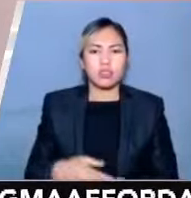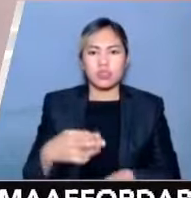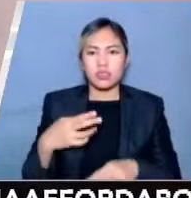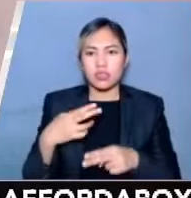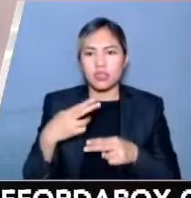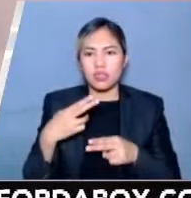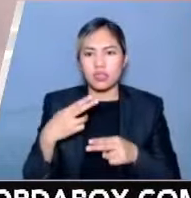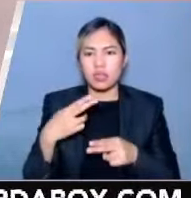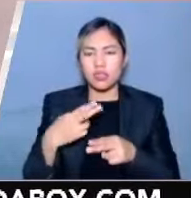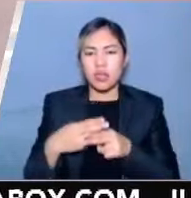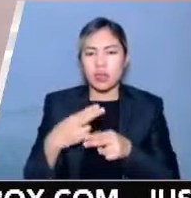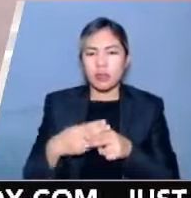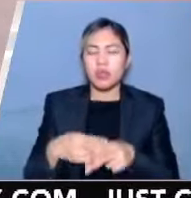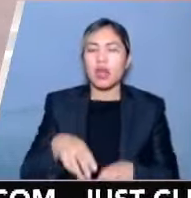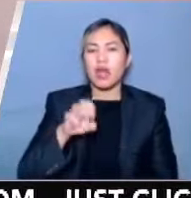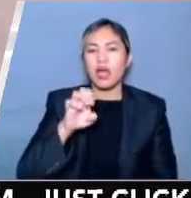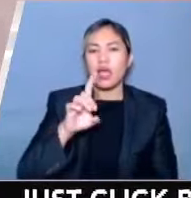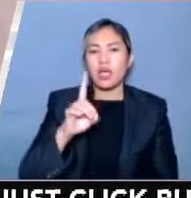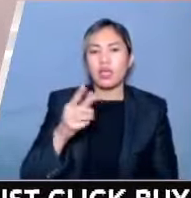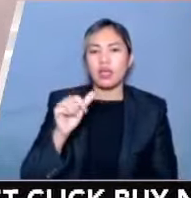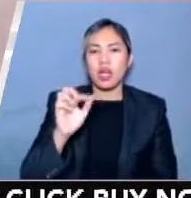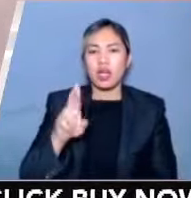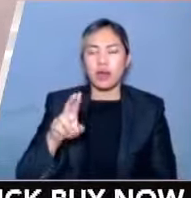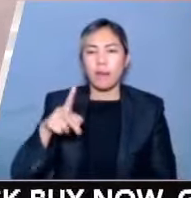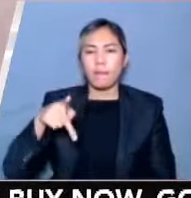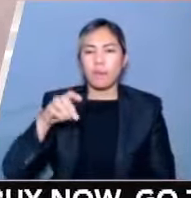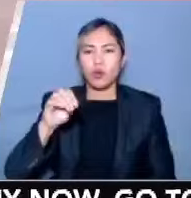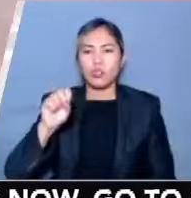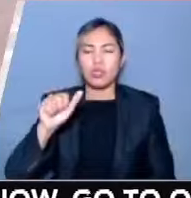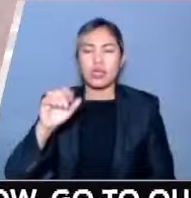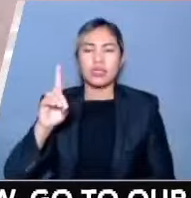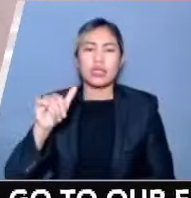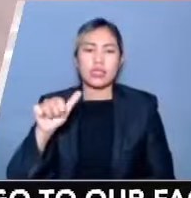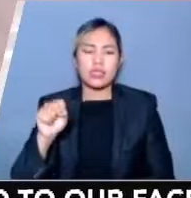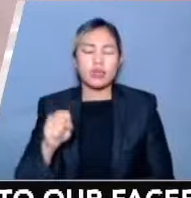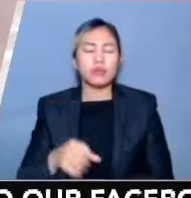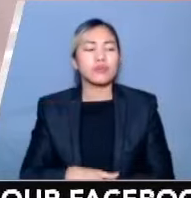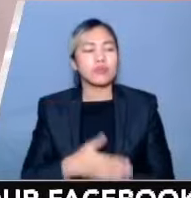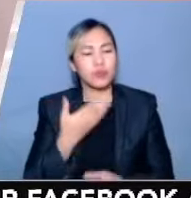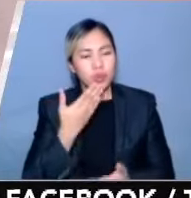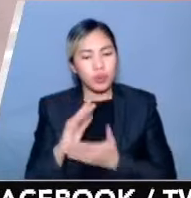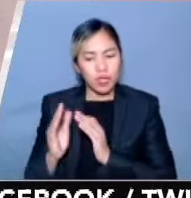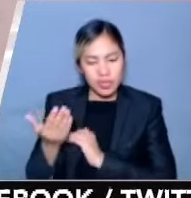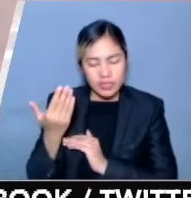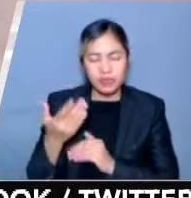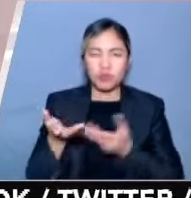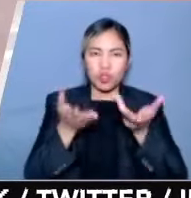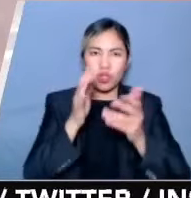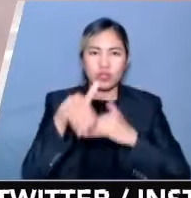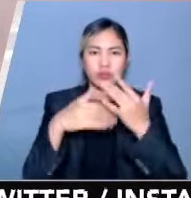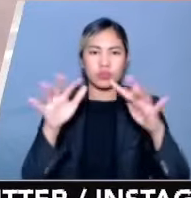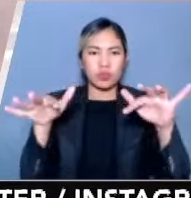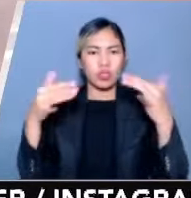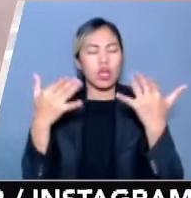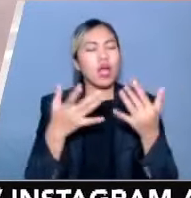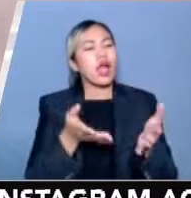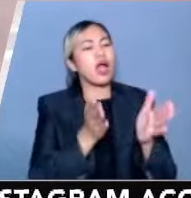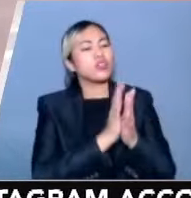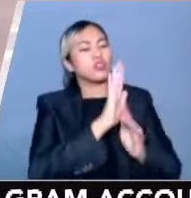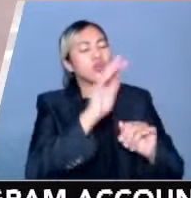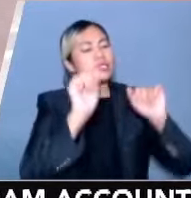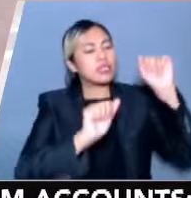nanonood at nakikinig sa inyo. Opo, sa inyo pong assessment, ano mga probinsya ang pinaka-napuruhan itong bagyong Christine?